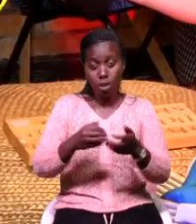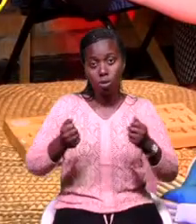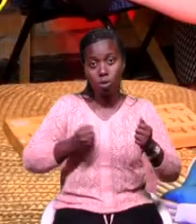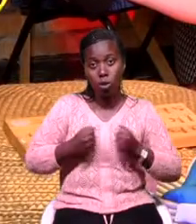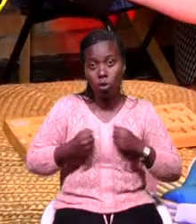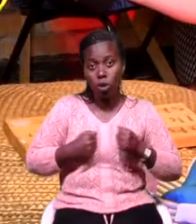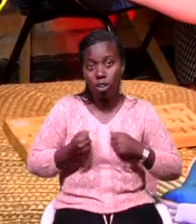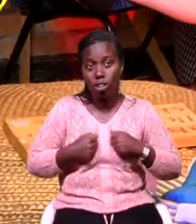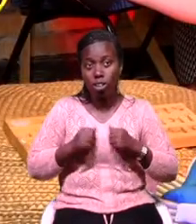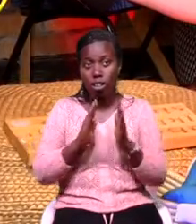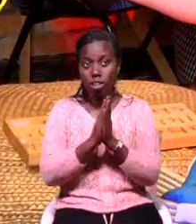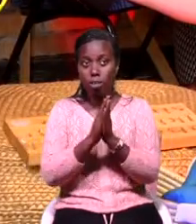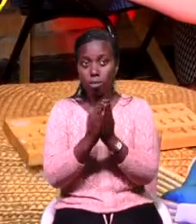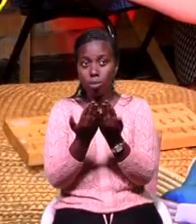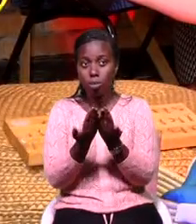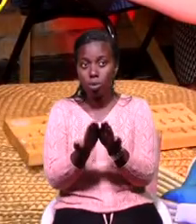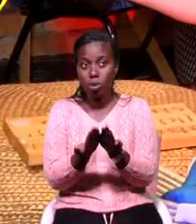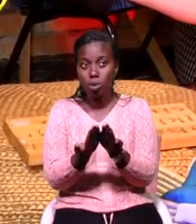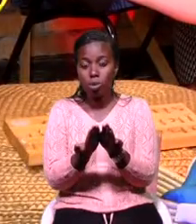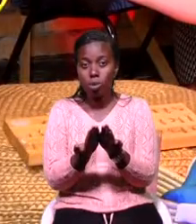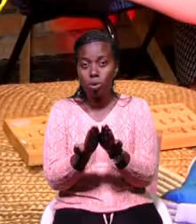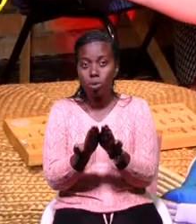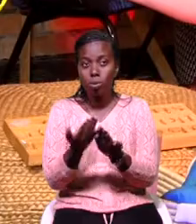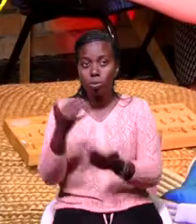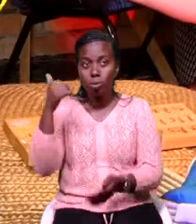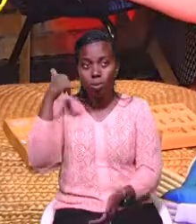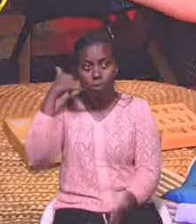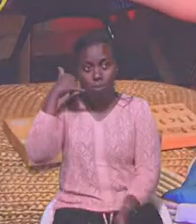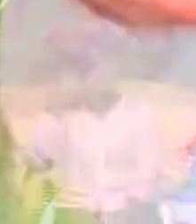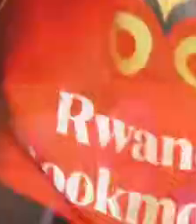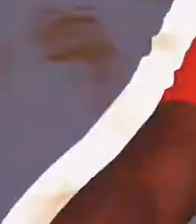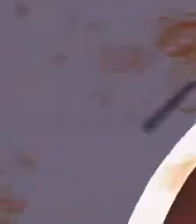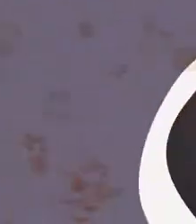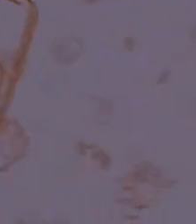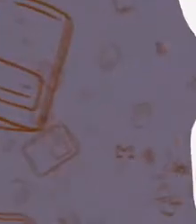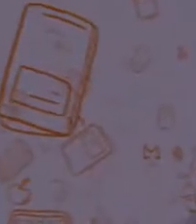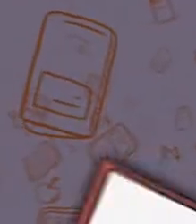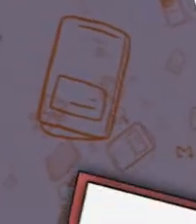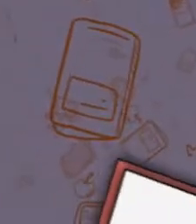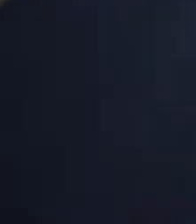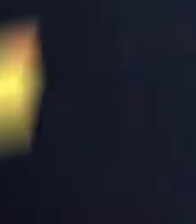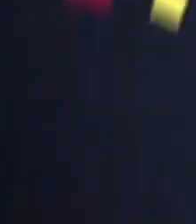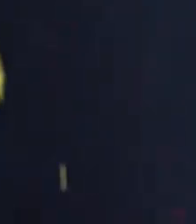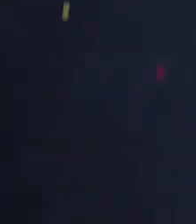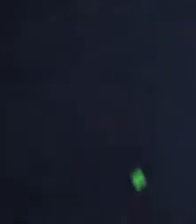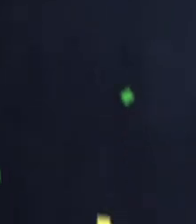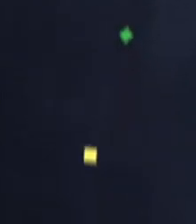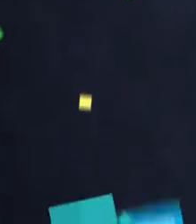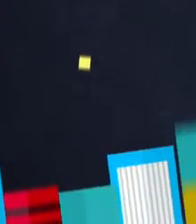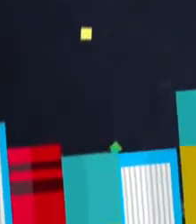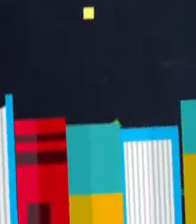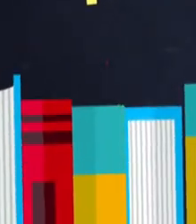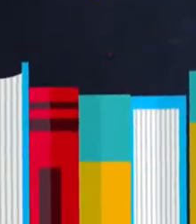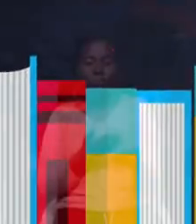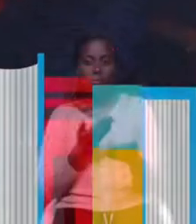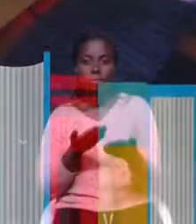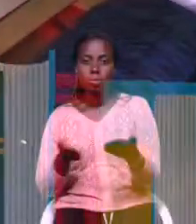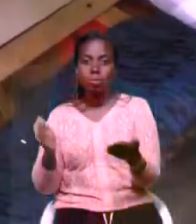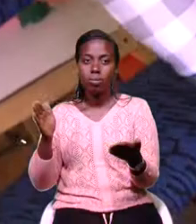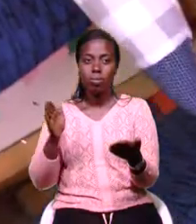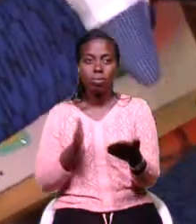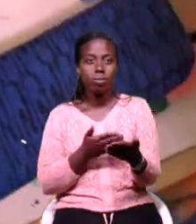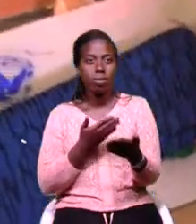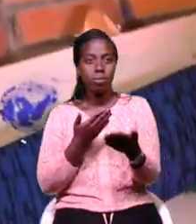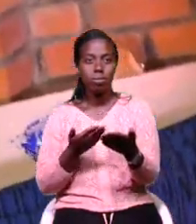Rwanda Book Mobile. Soma, soma, soma, soma,